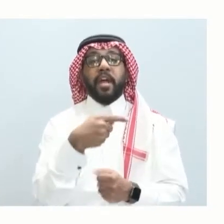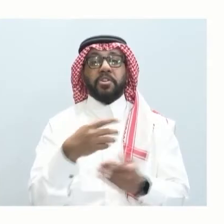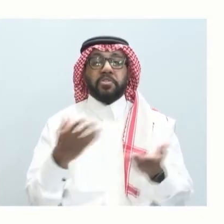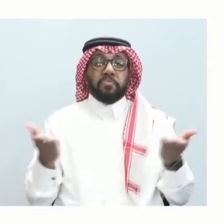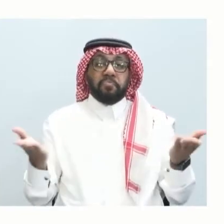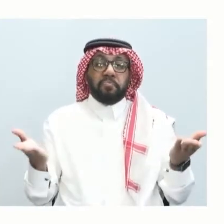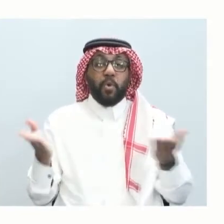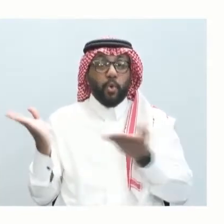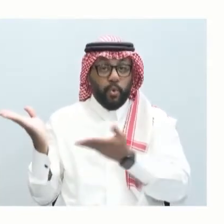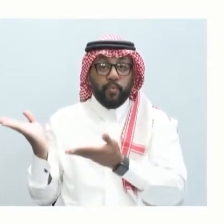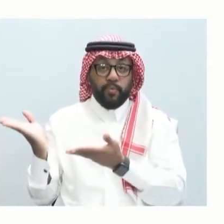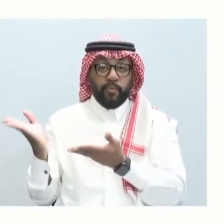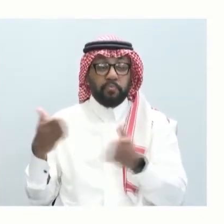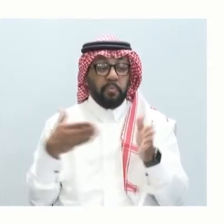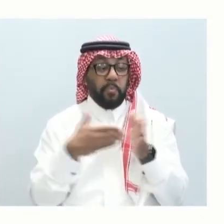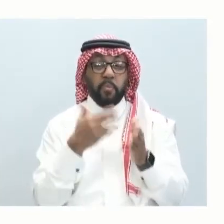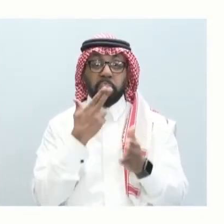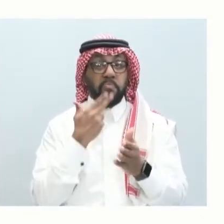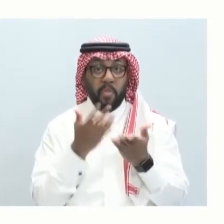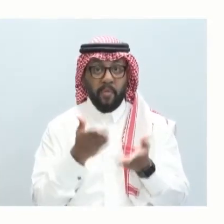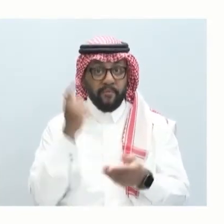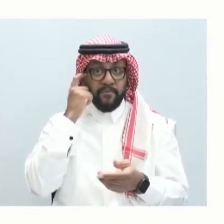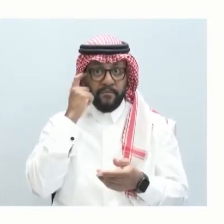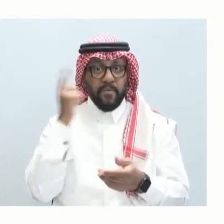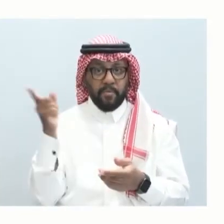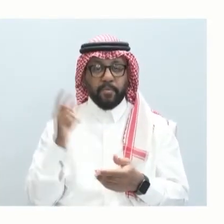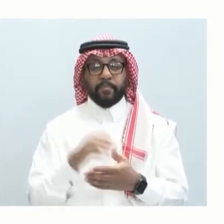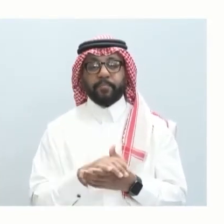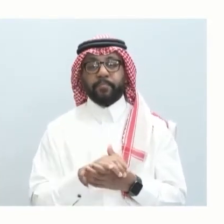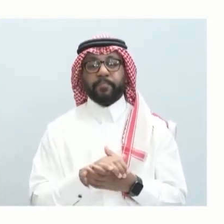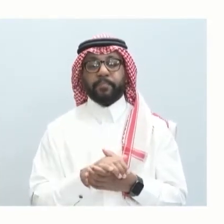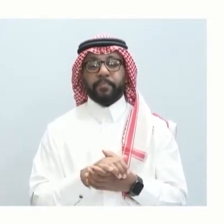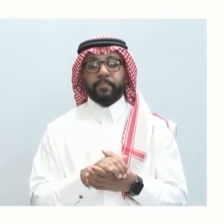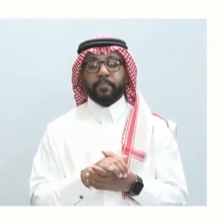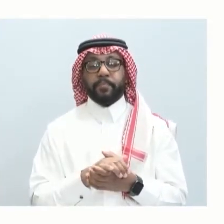للاجابه هنا هل خلاص نكتفي بهذا الطريقه